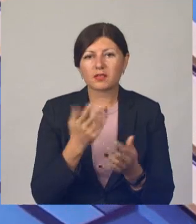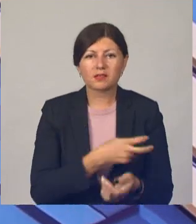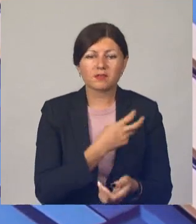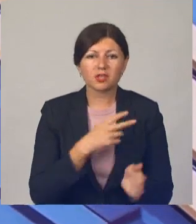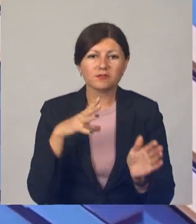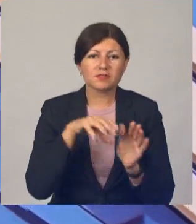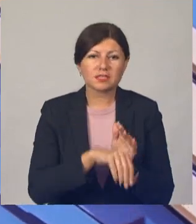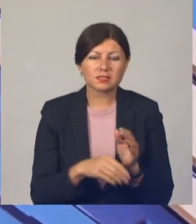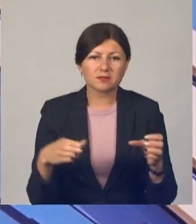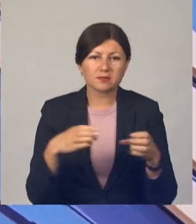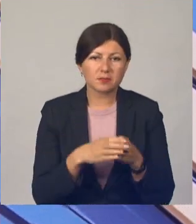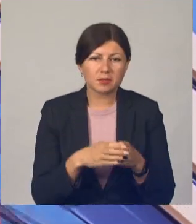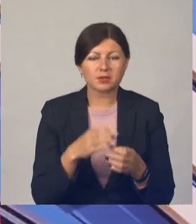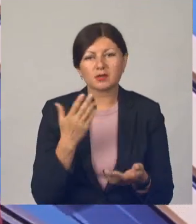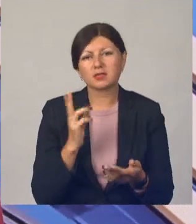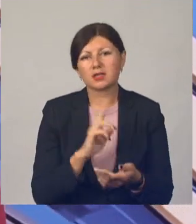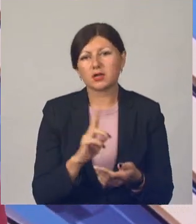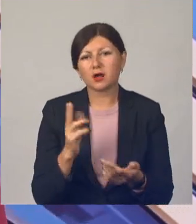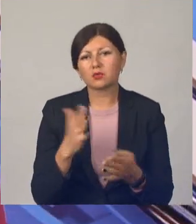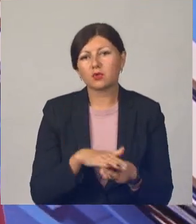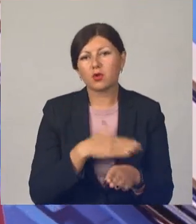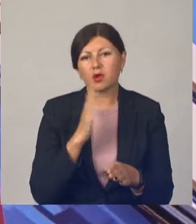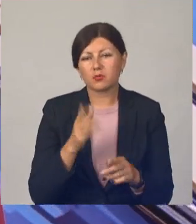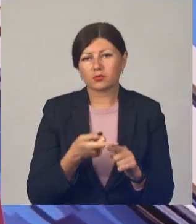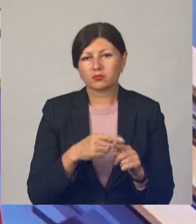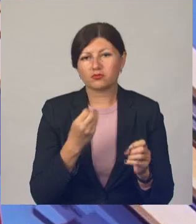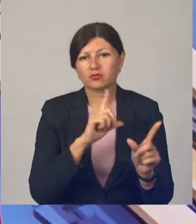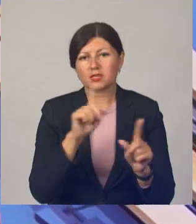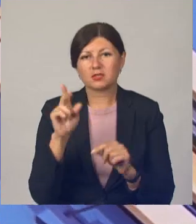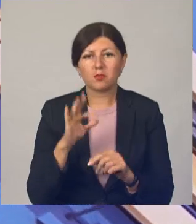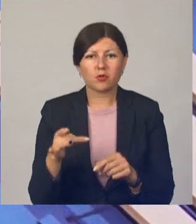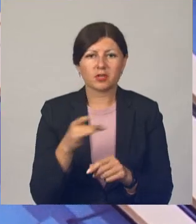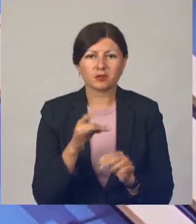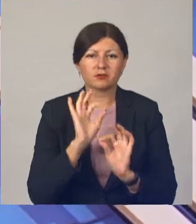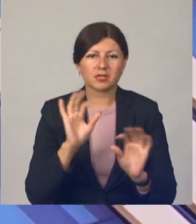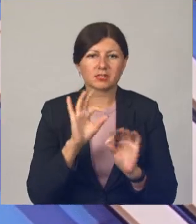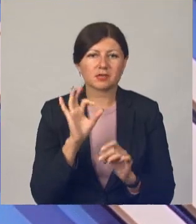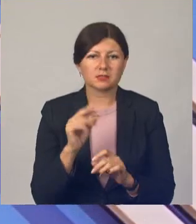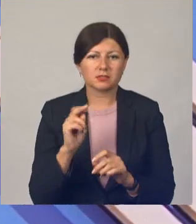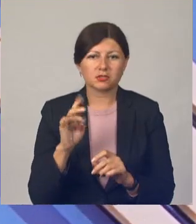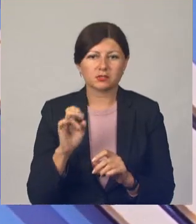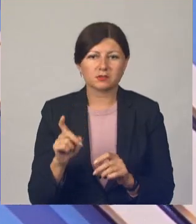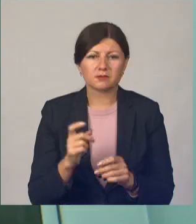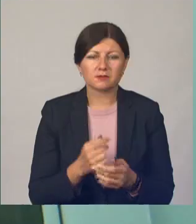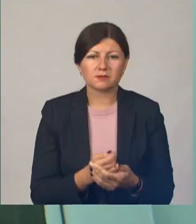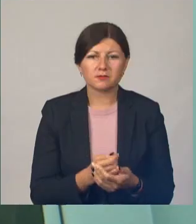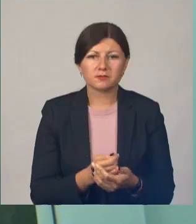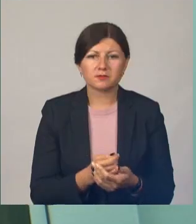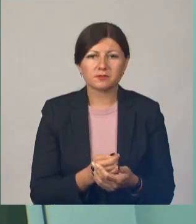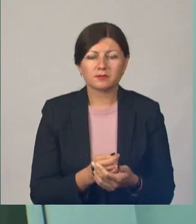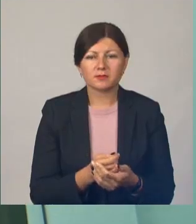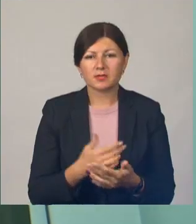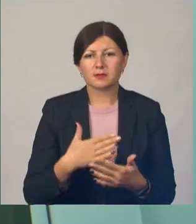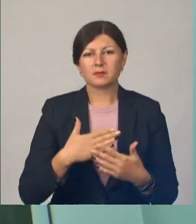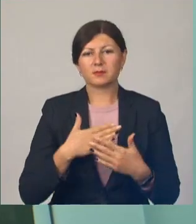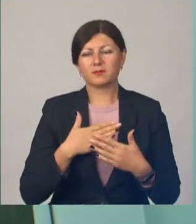составе мобильной бригады и как долго губернаторский поезд будет ездить по региону, расскажет Оксана Черных. Плотнее,